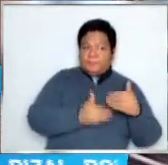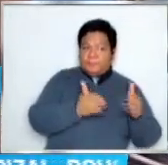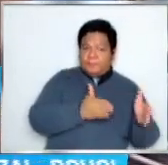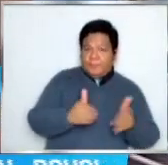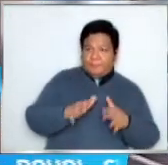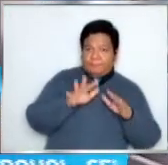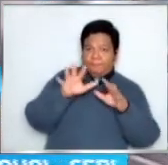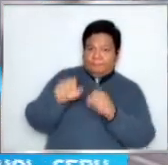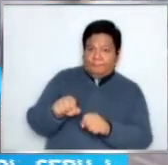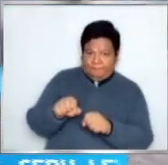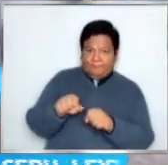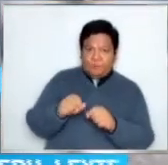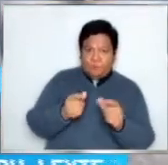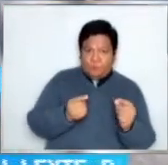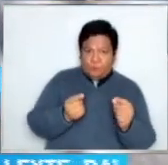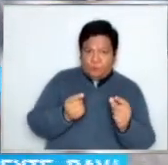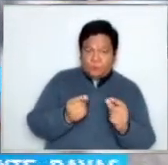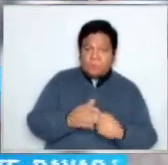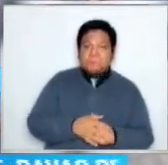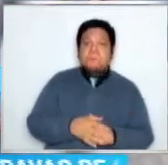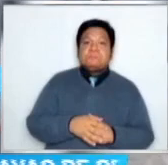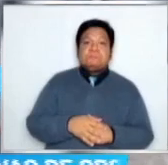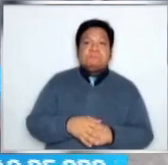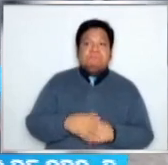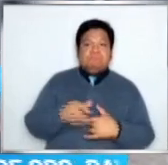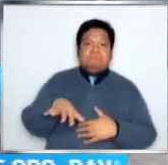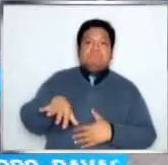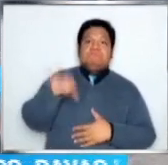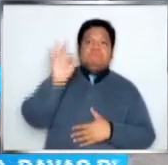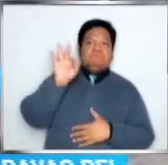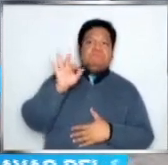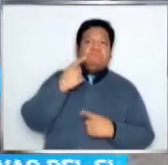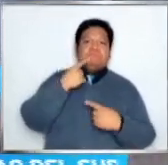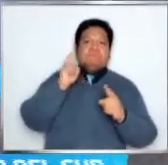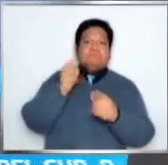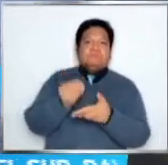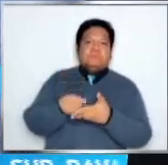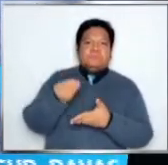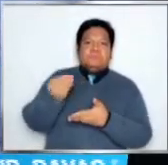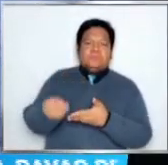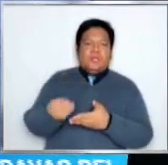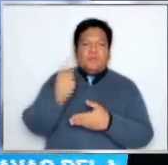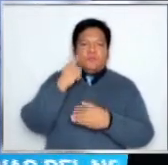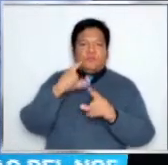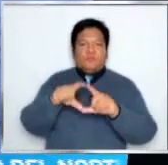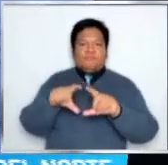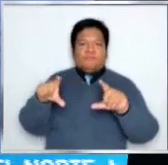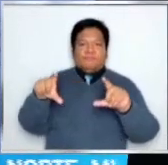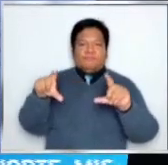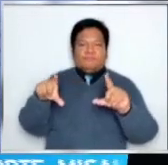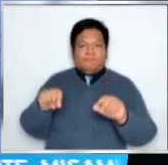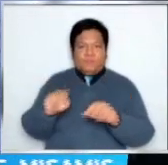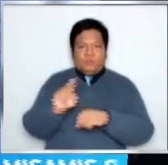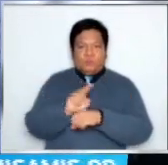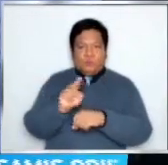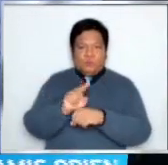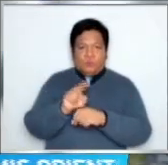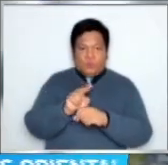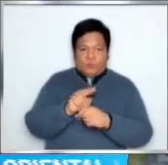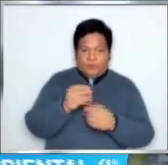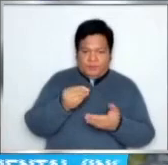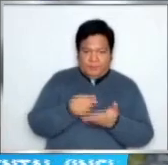de Oro Police Office, positibong nakabili ang mga operatiba mula sa suspect gamit ang marked money na 3,000